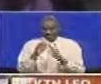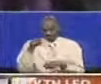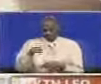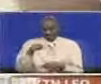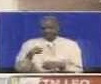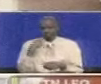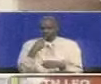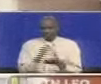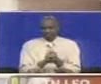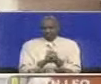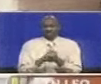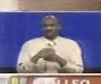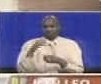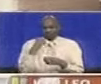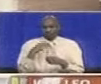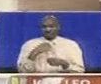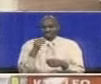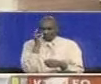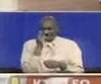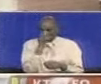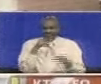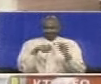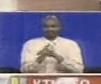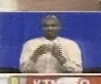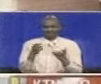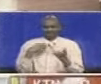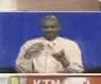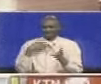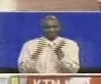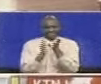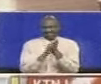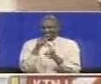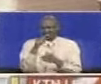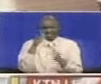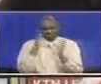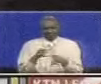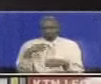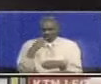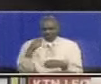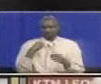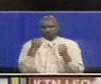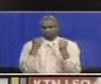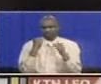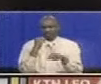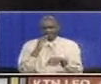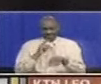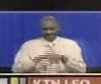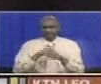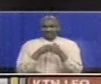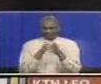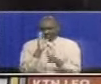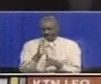ni pamoja na rais mstaafu Mwai Kibaki, aliyemsifu mwenda zake kwa kuwa thabiti katika uongozi wake. Viongozi kadhaa